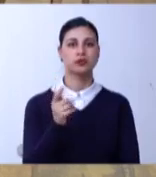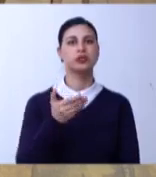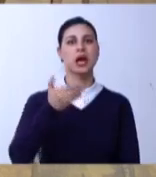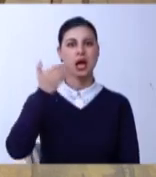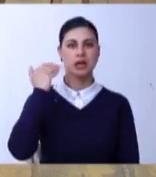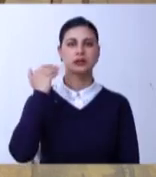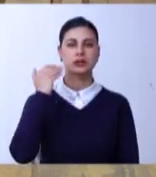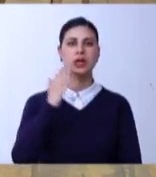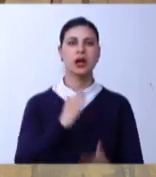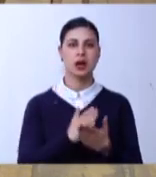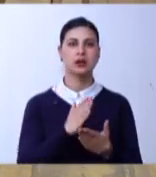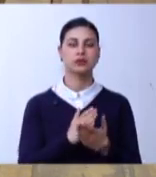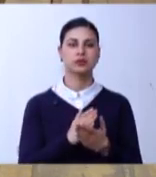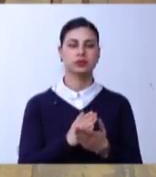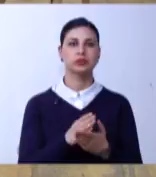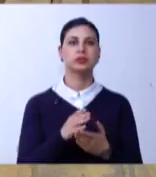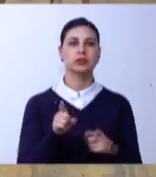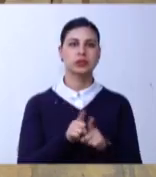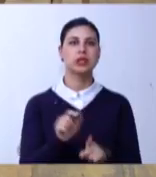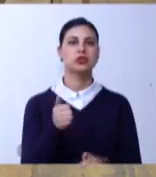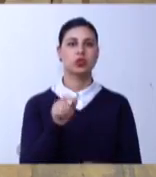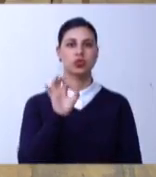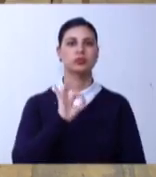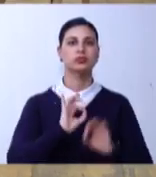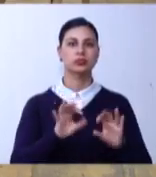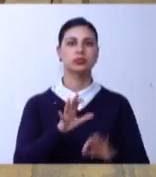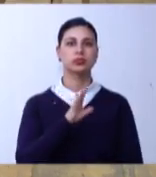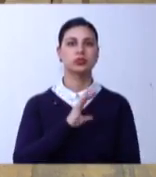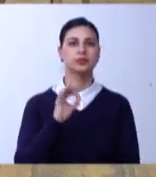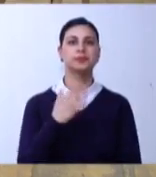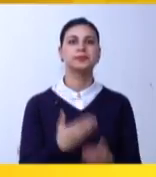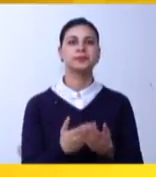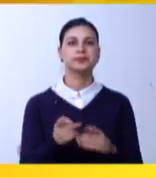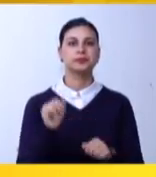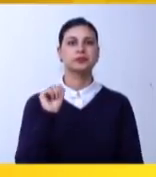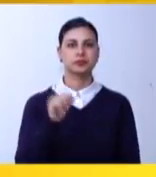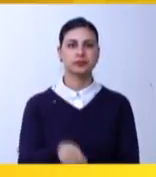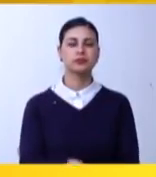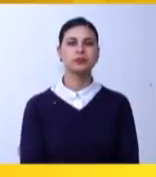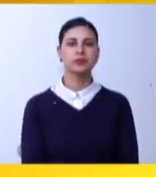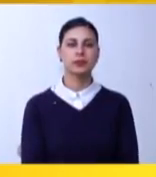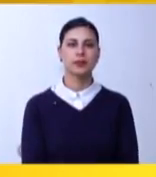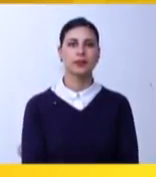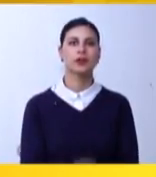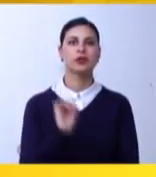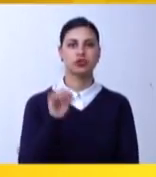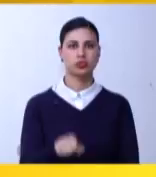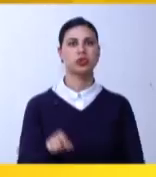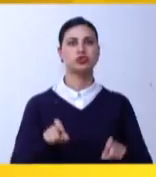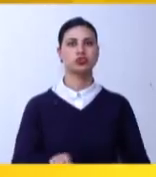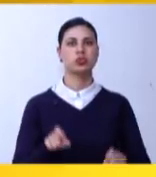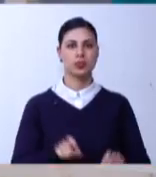ადრეულ ასაკში აქვს უნარები ისეთი, როგორზედაც თქვენ საუბრობდით, მაგალითად შეუძლია ხანგძლივად